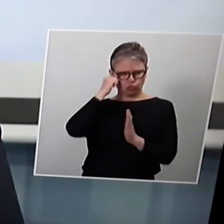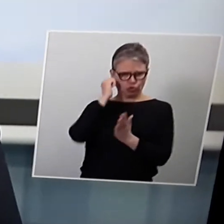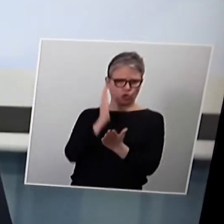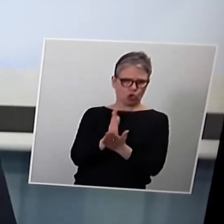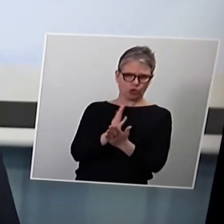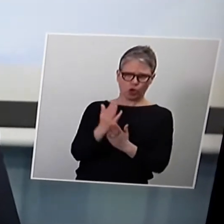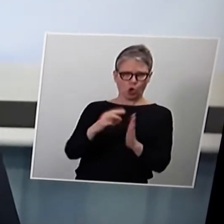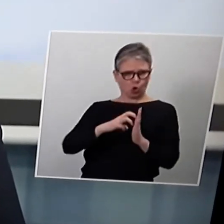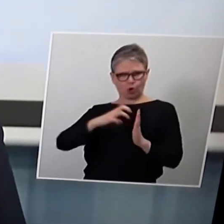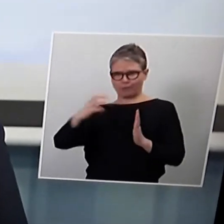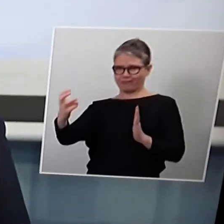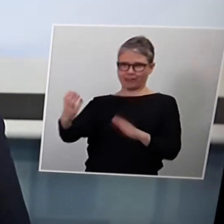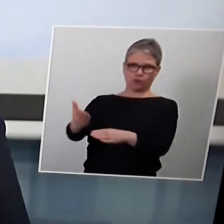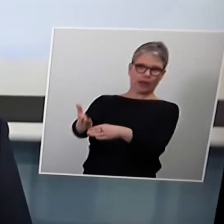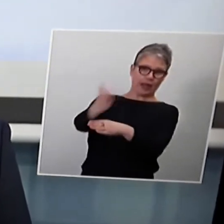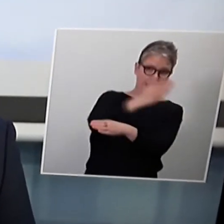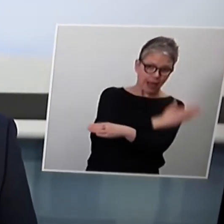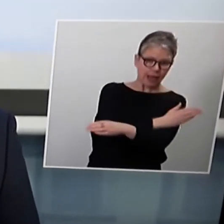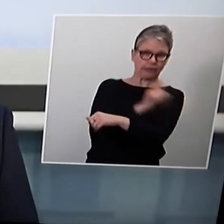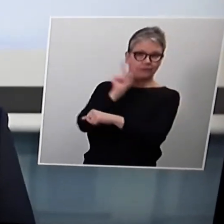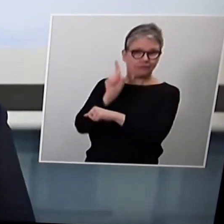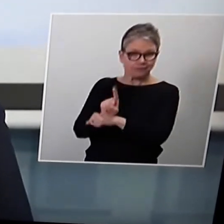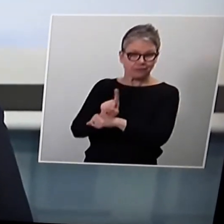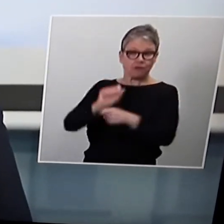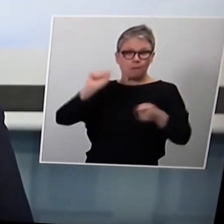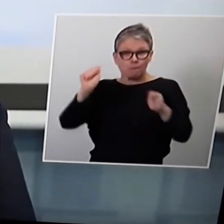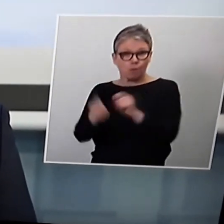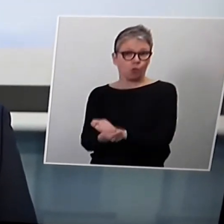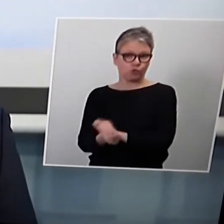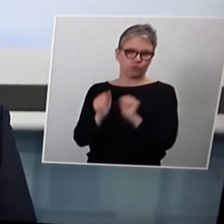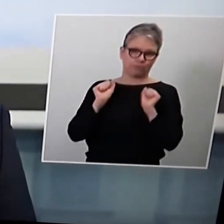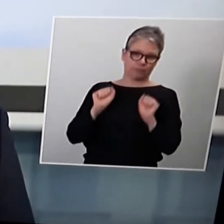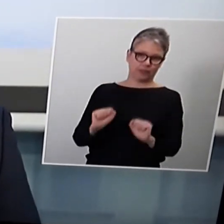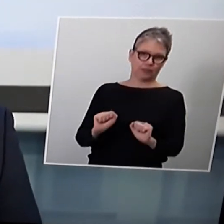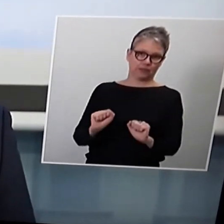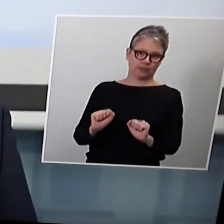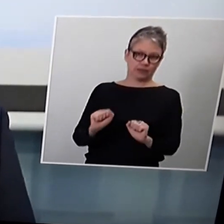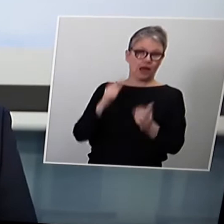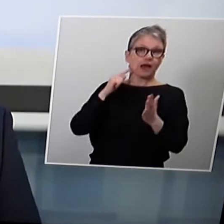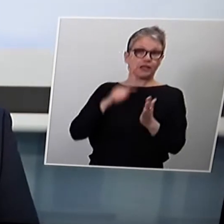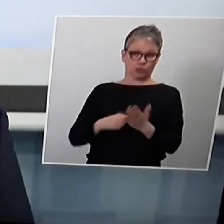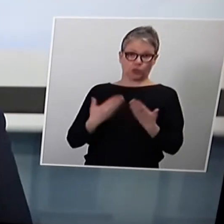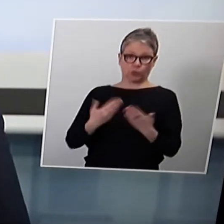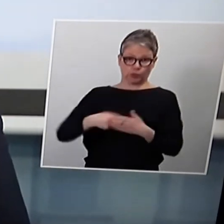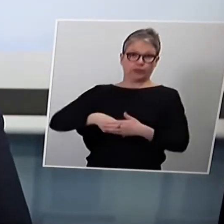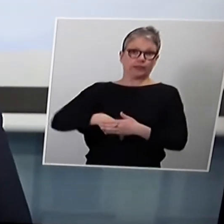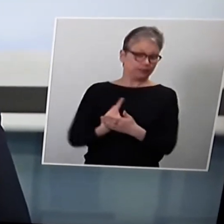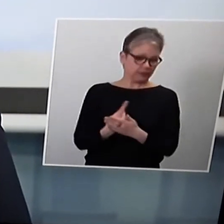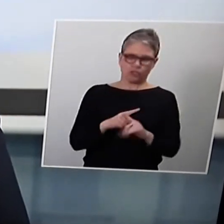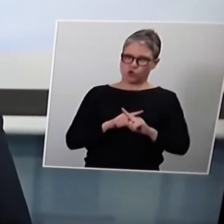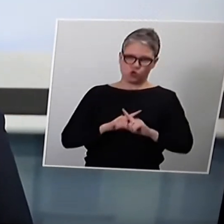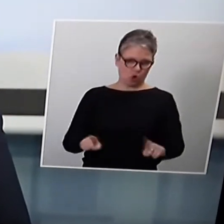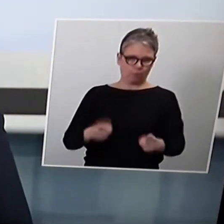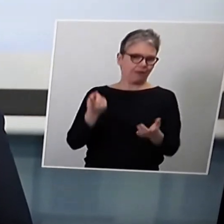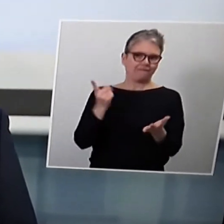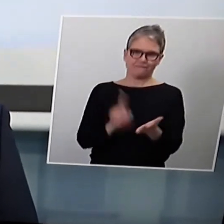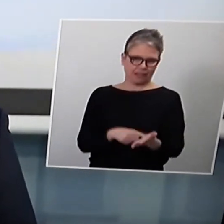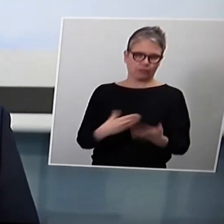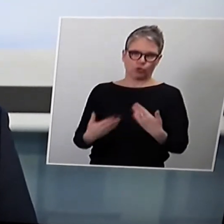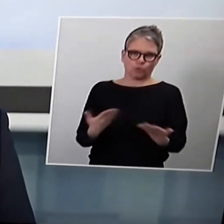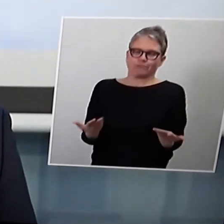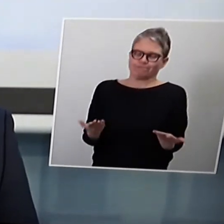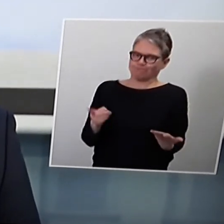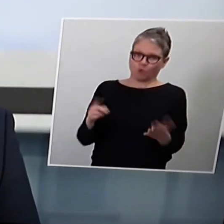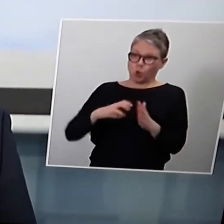tätä aikataulua. Ja silloin, kun tämä toimi on nyt välttämätön nopeasti, niin tämä ei riitä. No